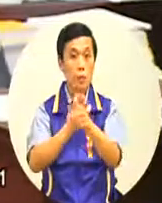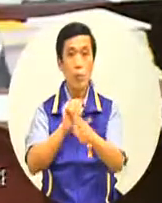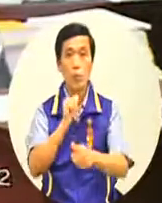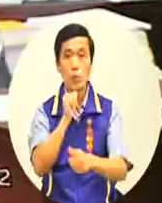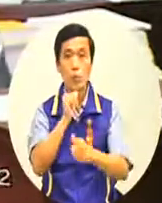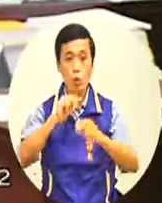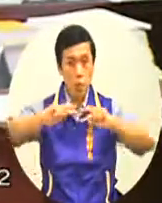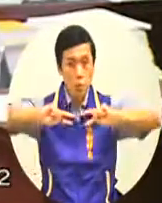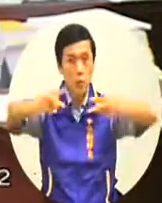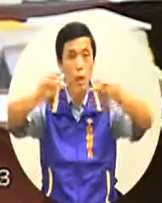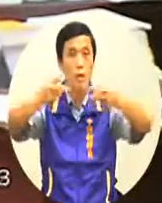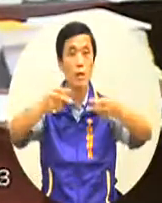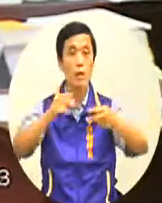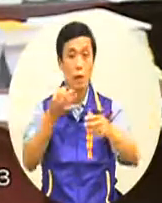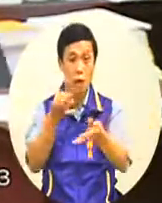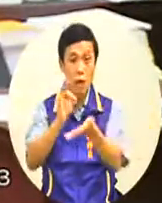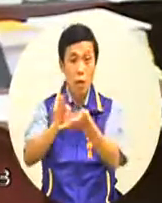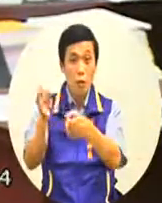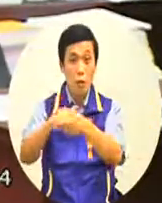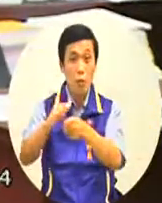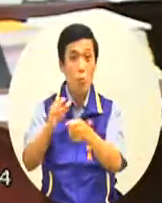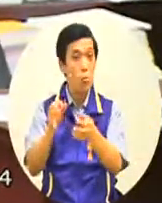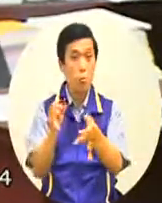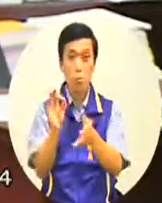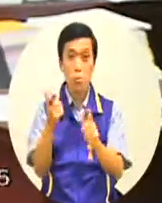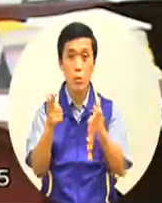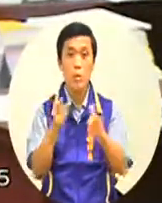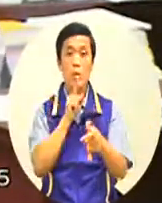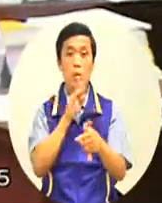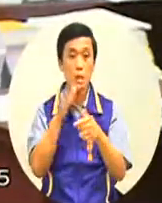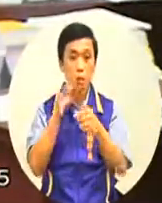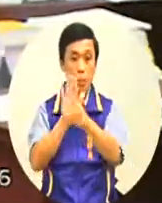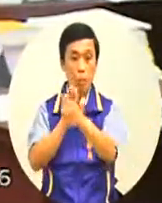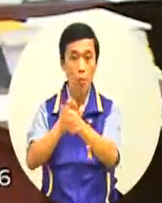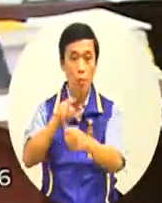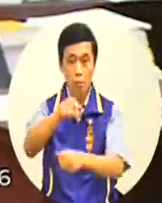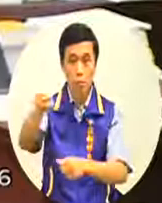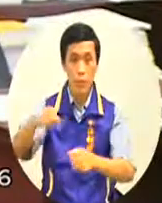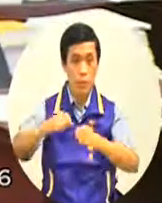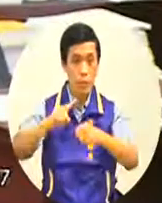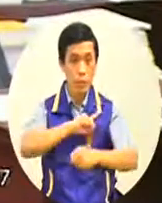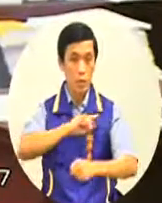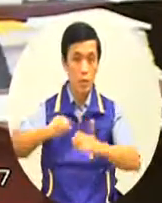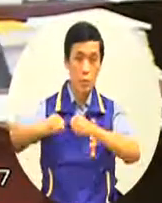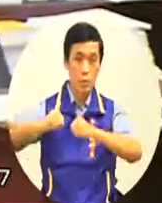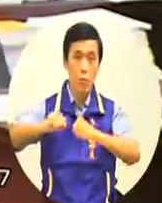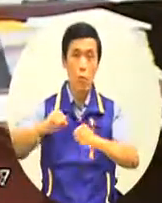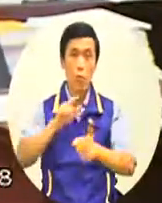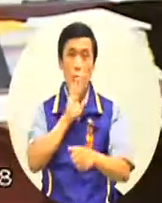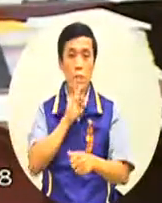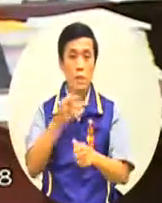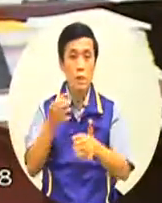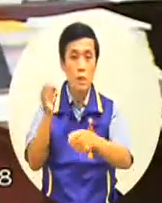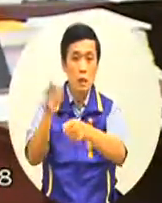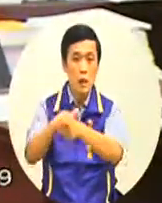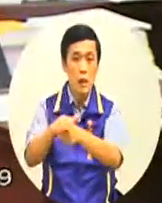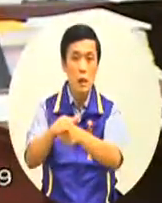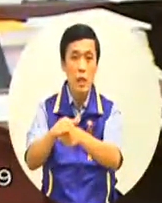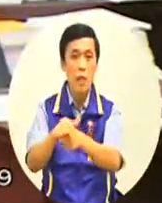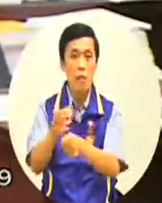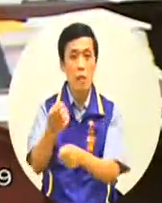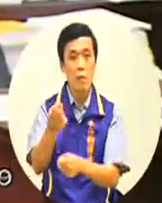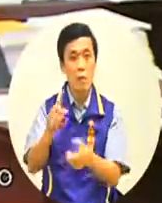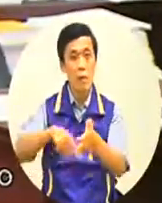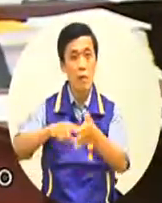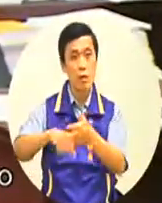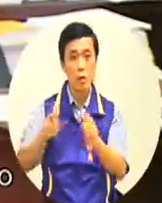是让他可以自力更生，改变他的生活，改变他的生命，不是一直给他鱼吃，而是要训练他钓鱼，可是也要